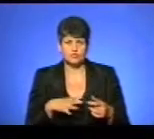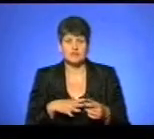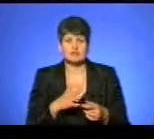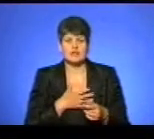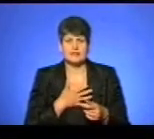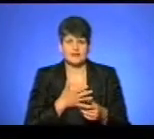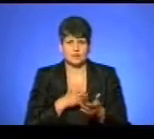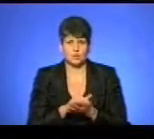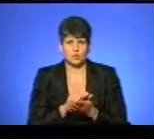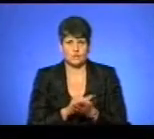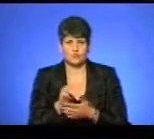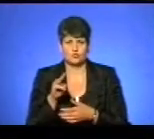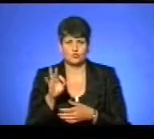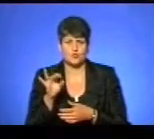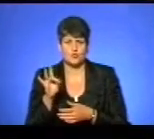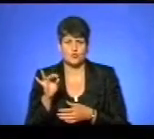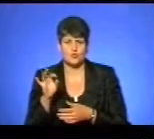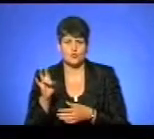Канаді,